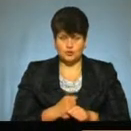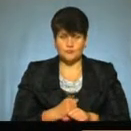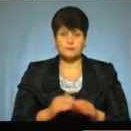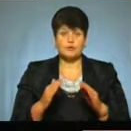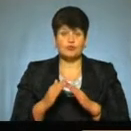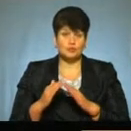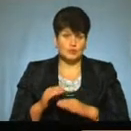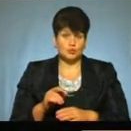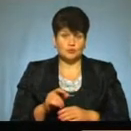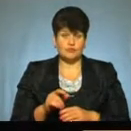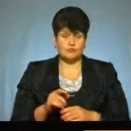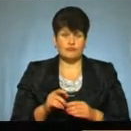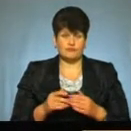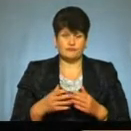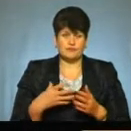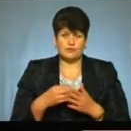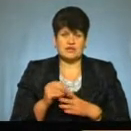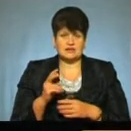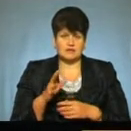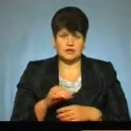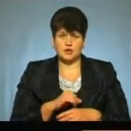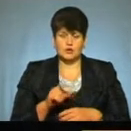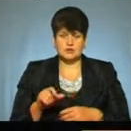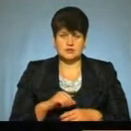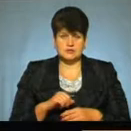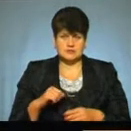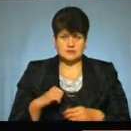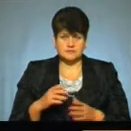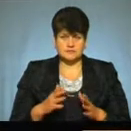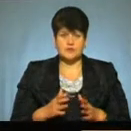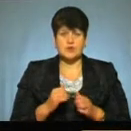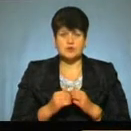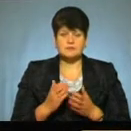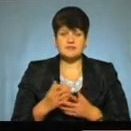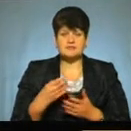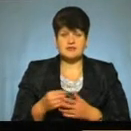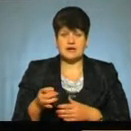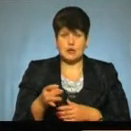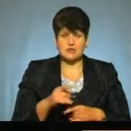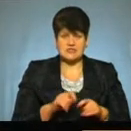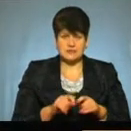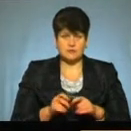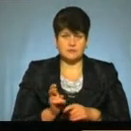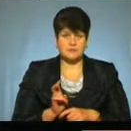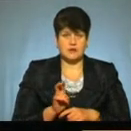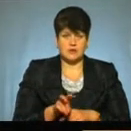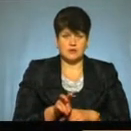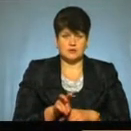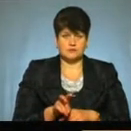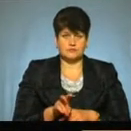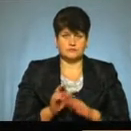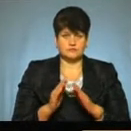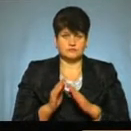будинку, в межах квартири, мешканці самі відповідають. Раніше слюсар приходив, скажімо, мав свій регіон, він приходив до